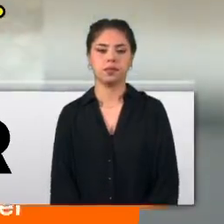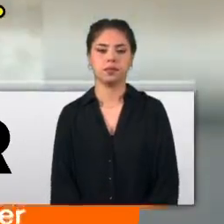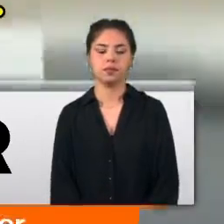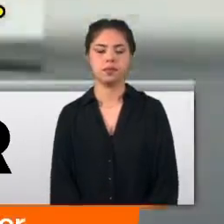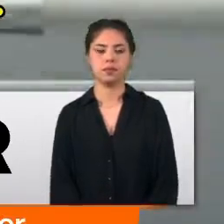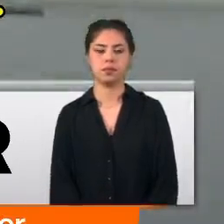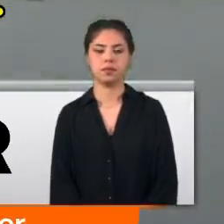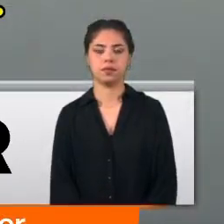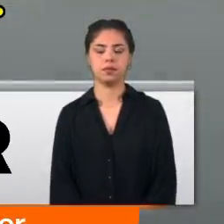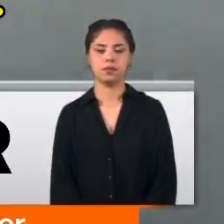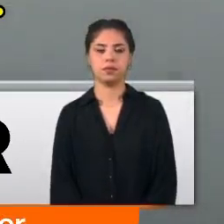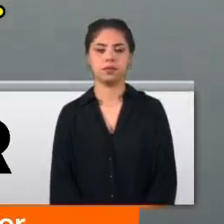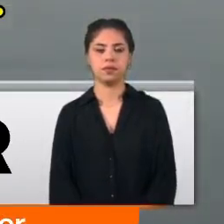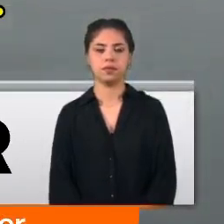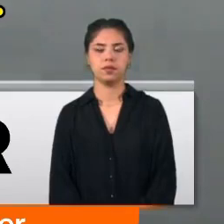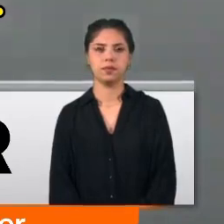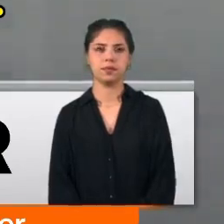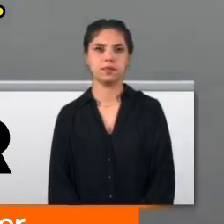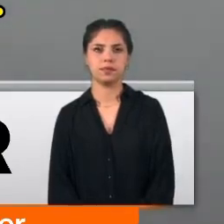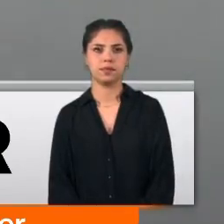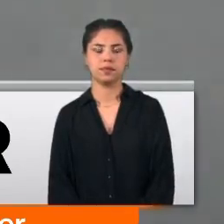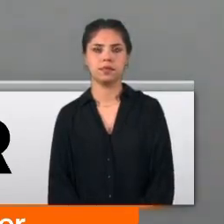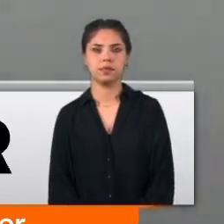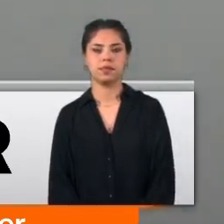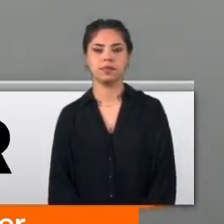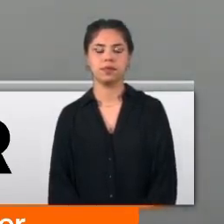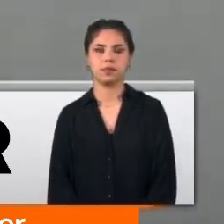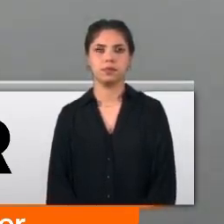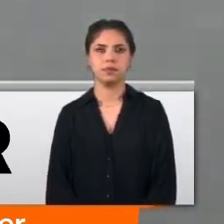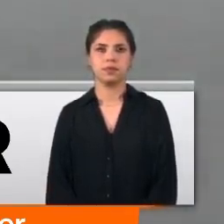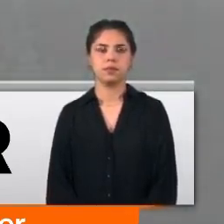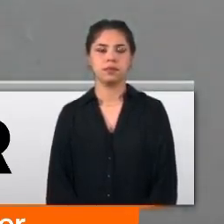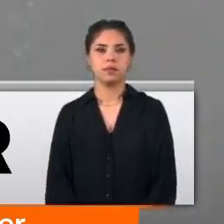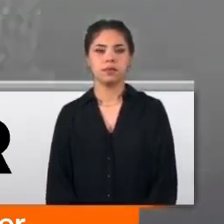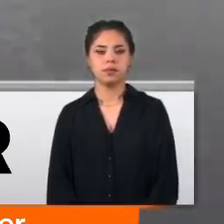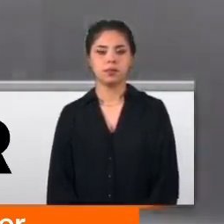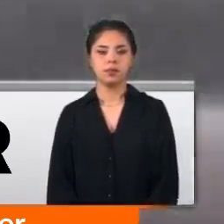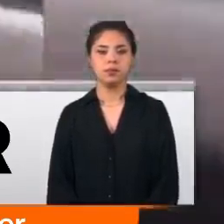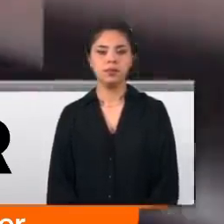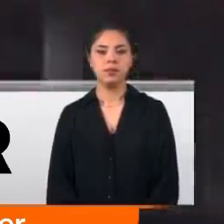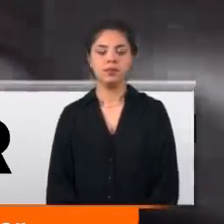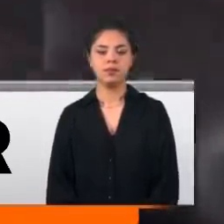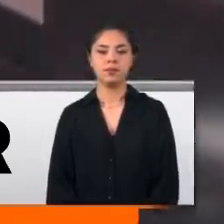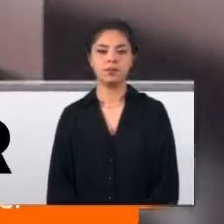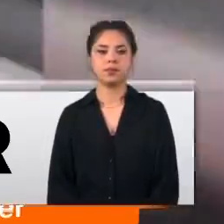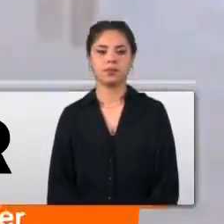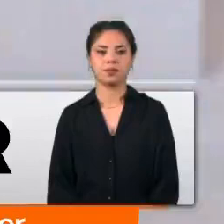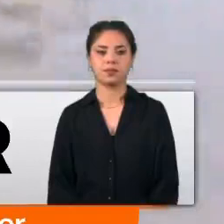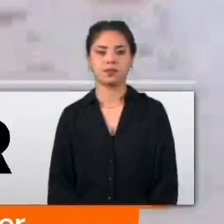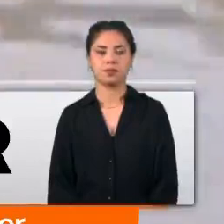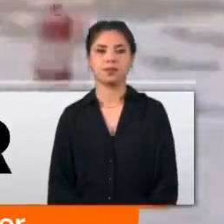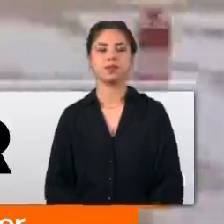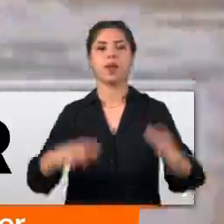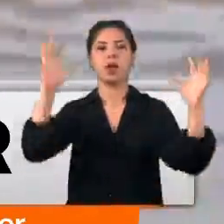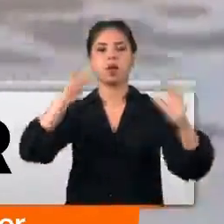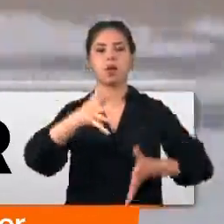Bizim burada çocuklarımızın ve parkeleri, alt halıları komple kabardı. Bir de kaldı adam. Bel çantası nerede?